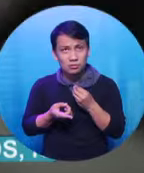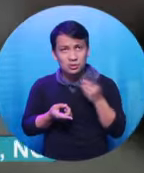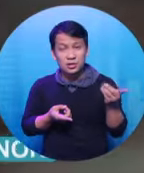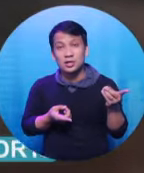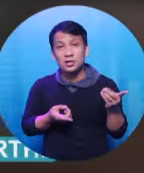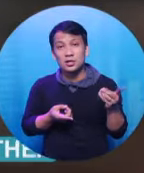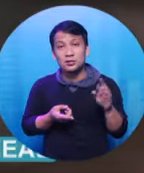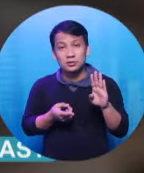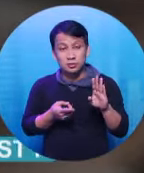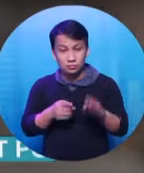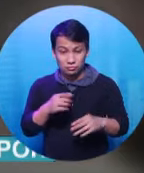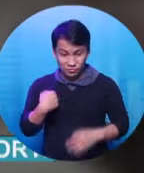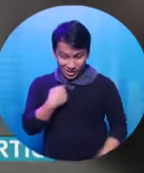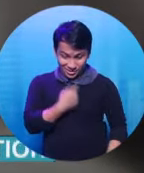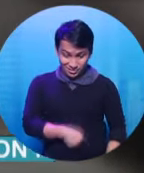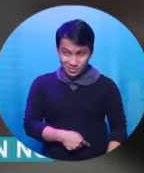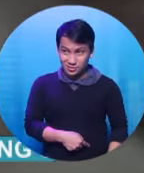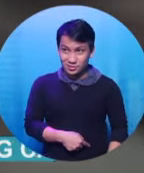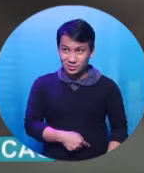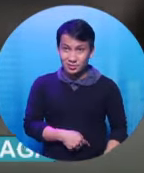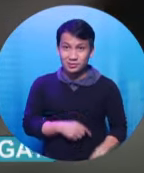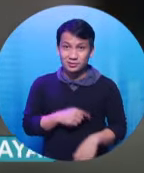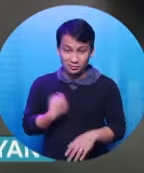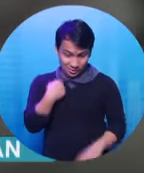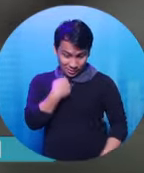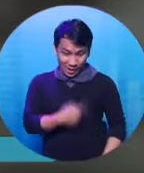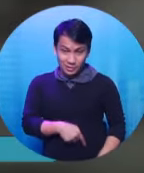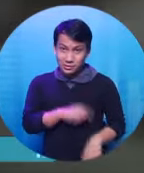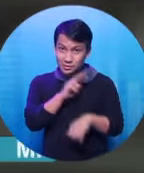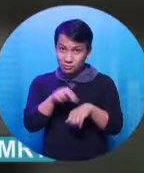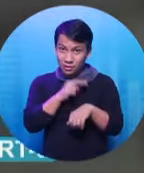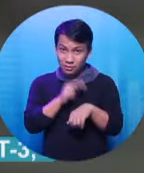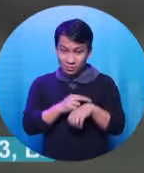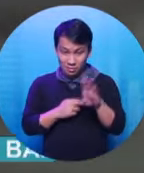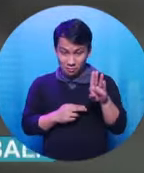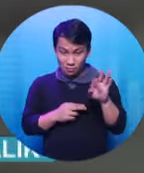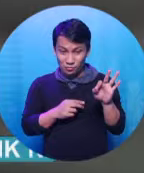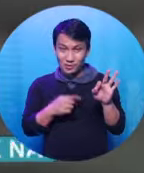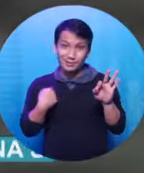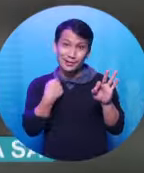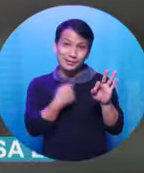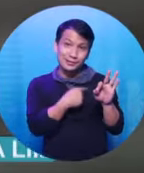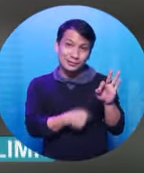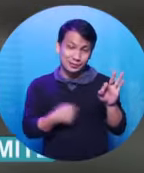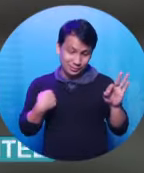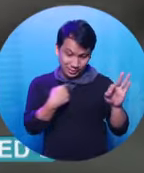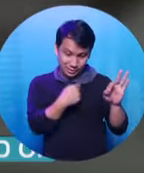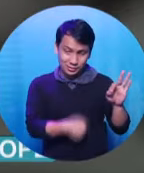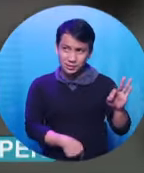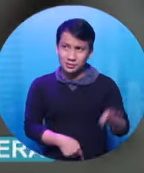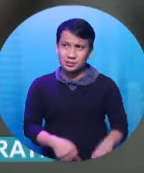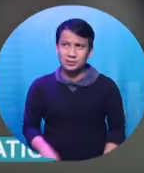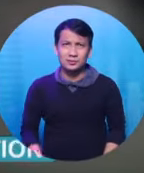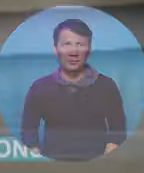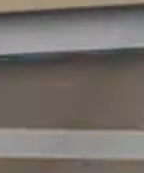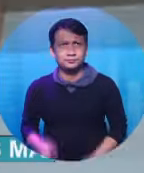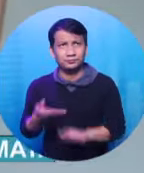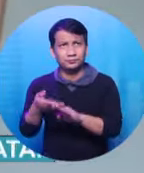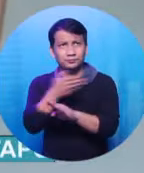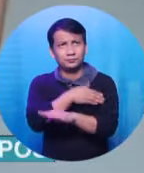kanyang Chinese national na boyfriend. Pakita natin si ma'am yung